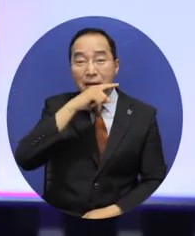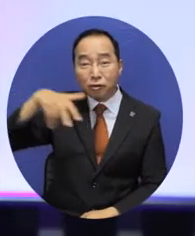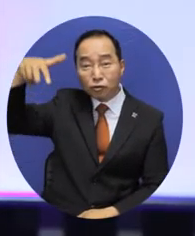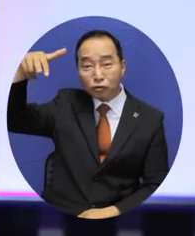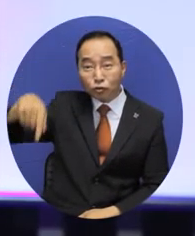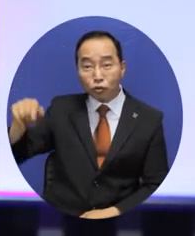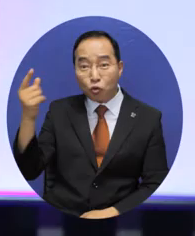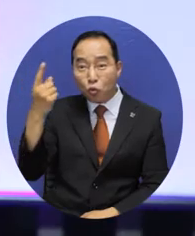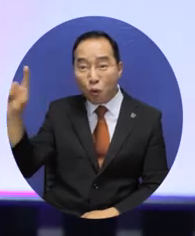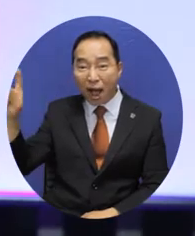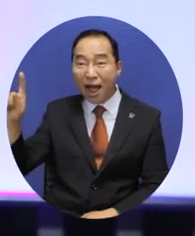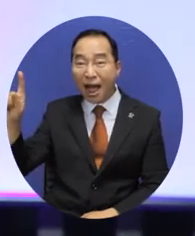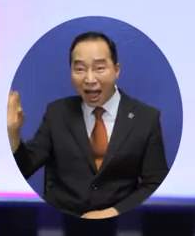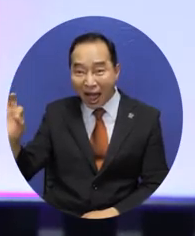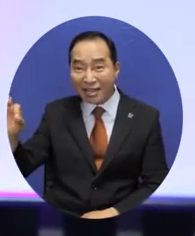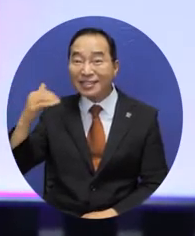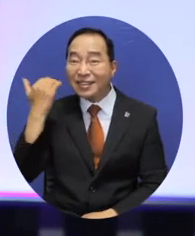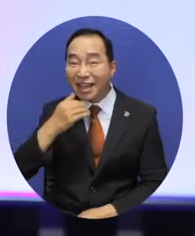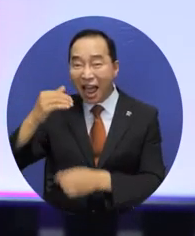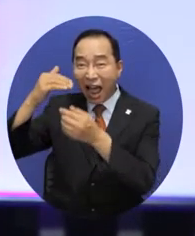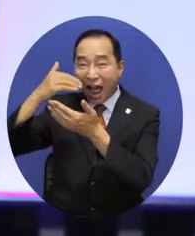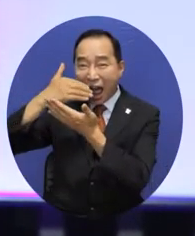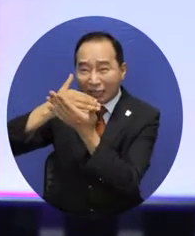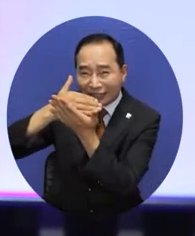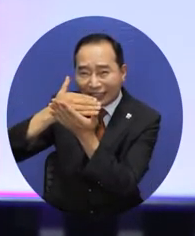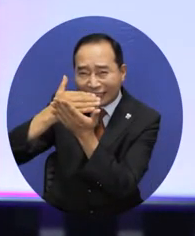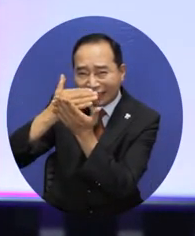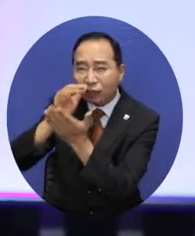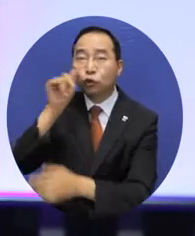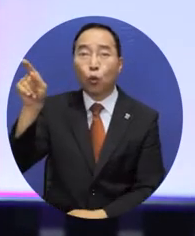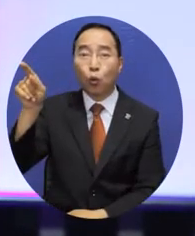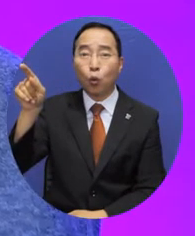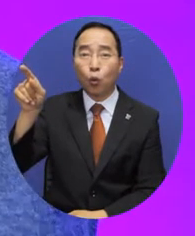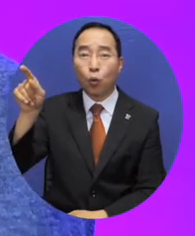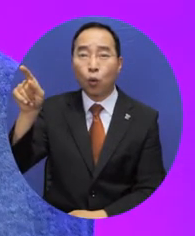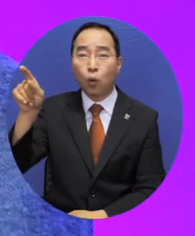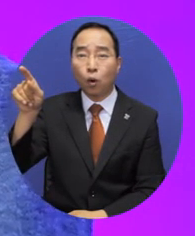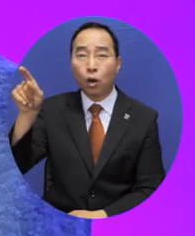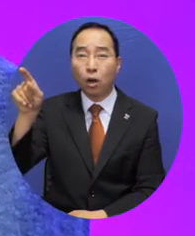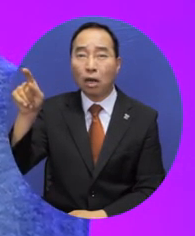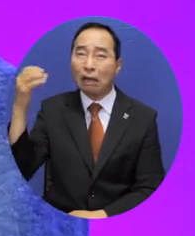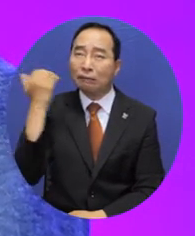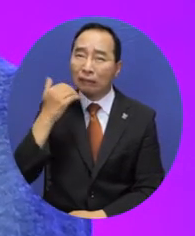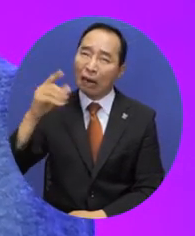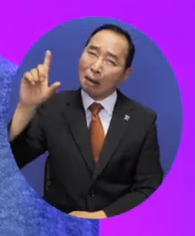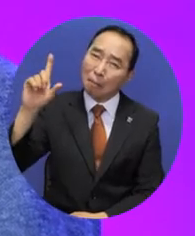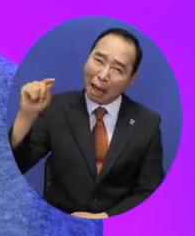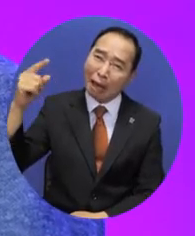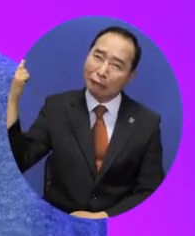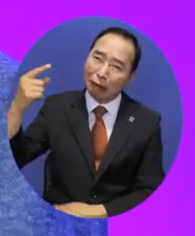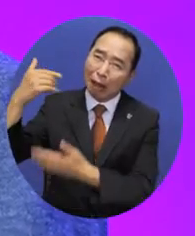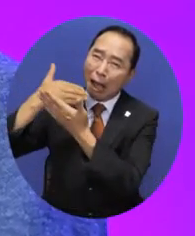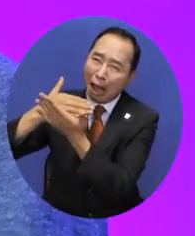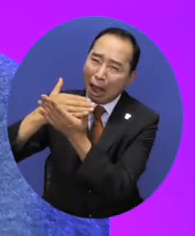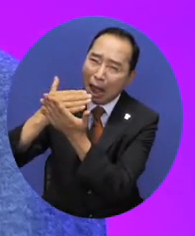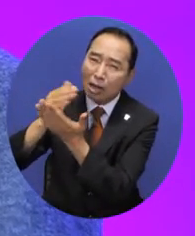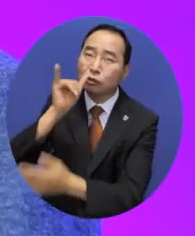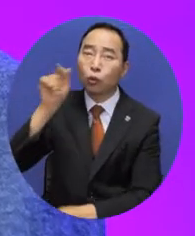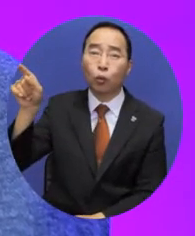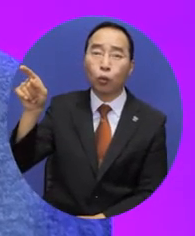그 색깔을 극도로 진한 주황에서 극도로 흐린 주황에 이르기까지 천 가지, 만 가지로 나눈다고 하더라도